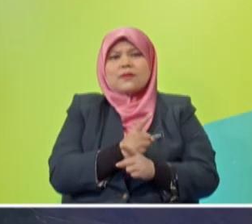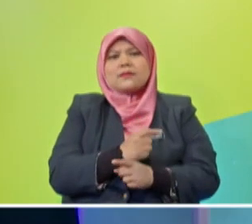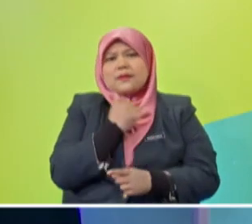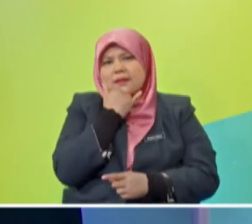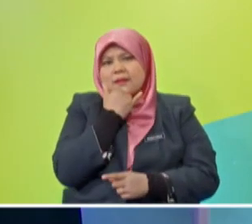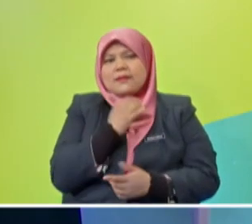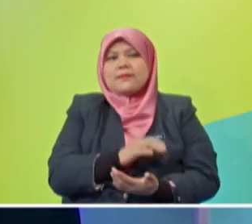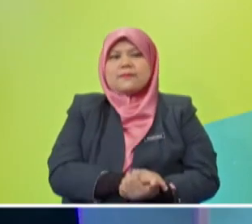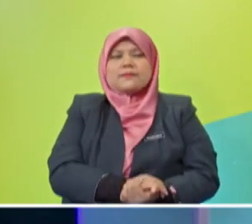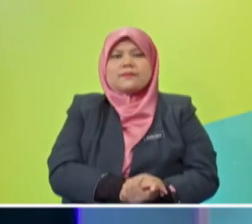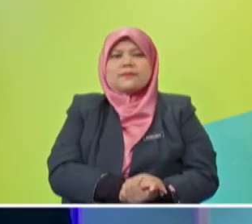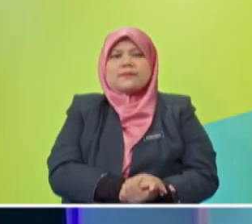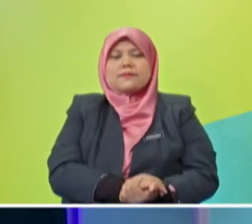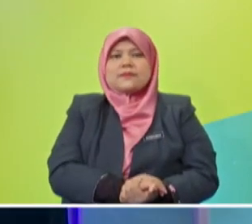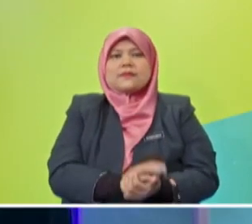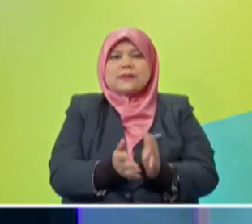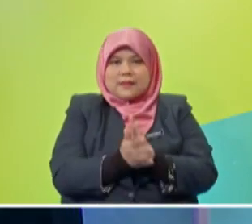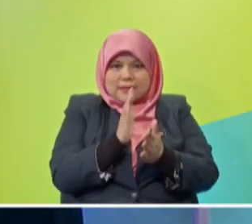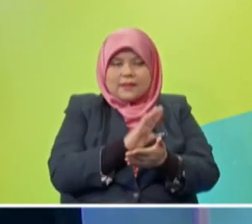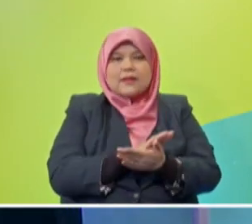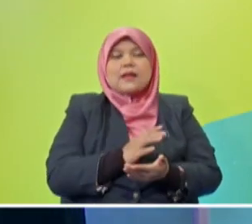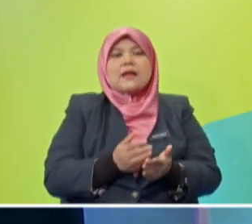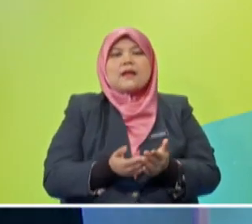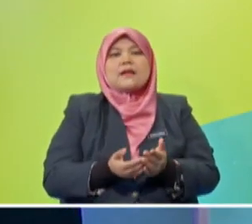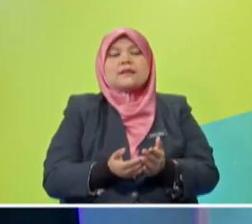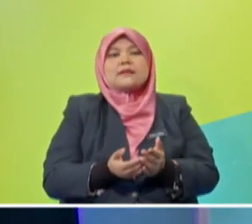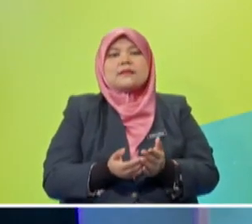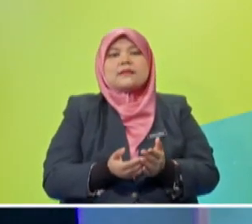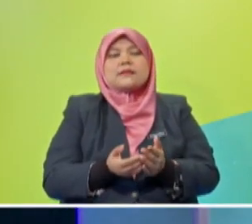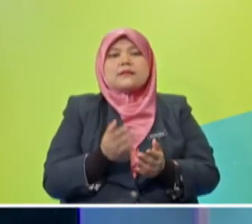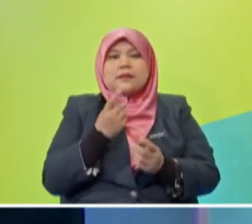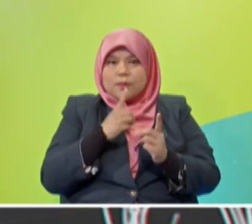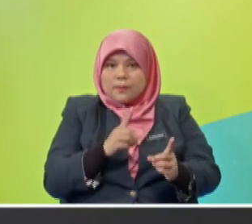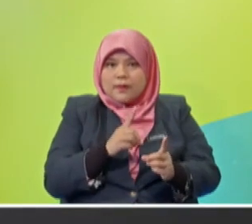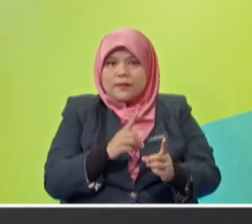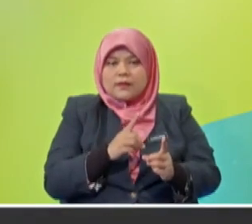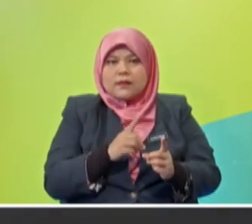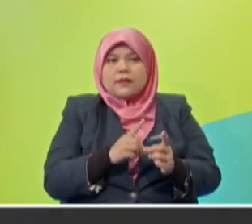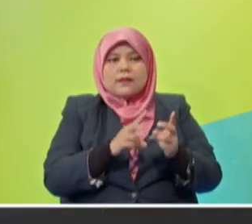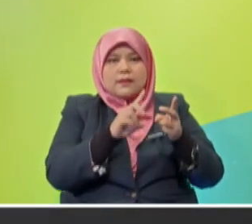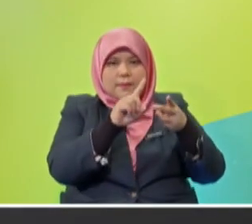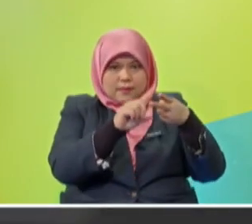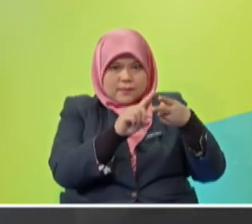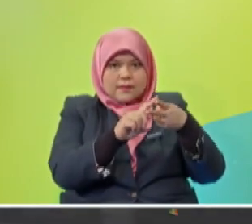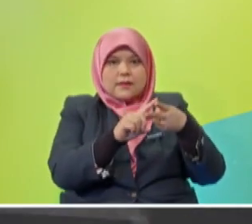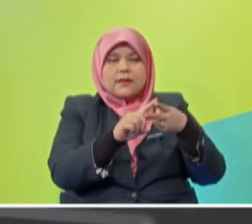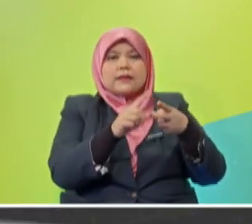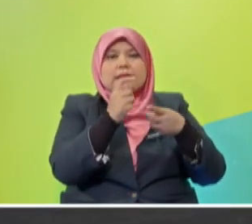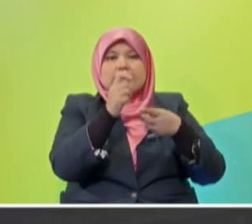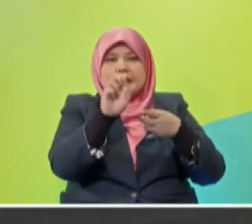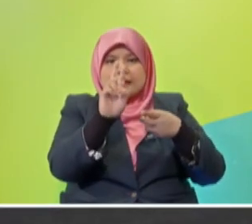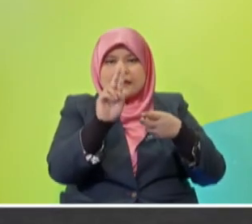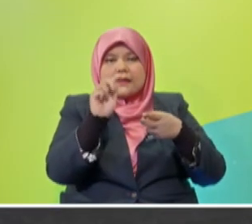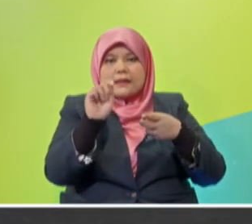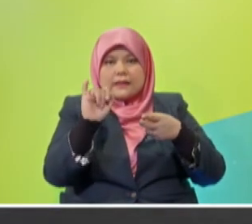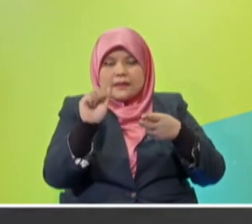semak dulu. Okay. So ini jawapan untuk gambar yang pertama sektor tertia. Okey, gambar yang kedua adalah sektor